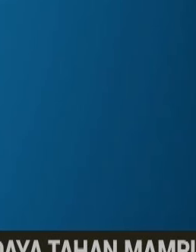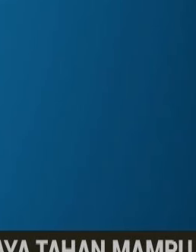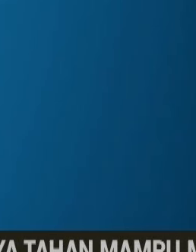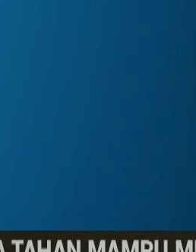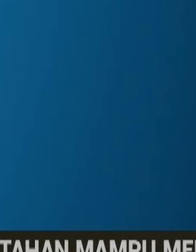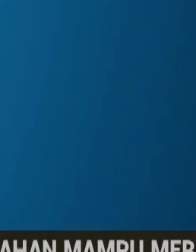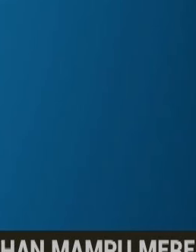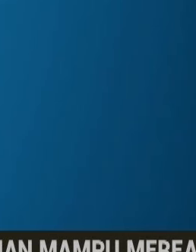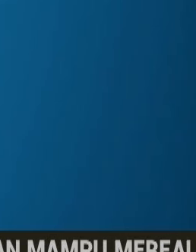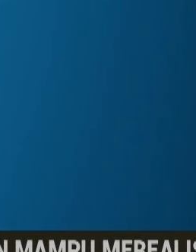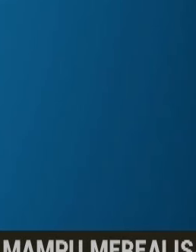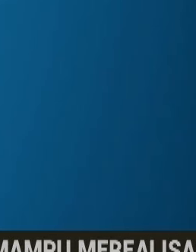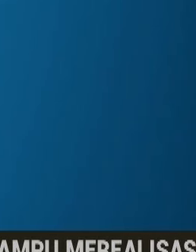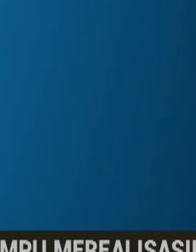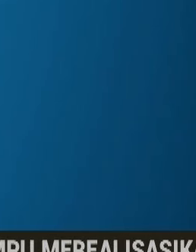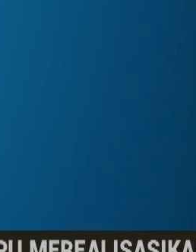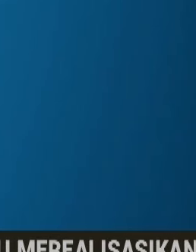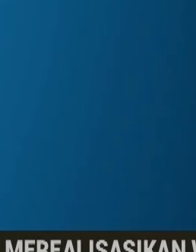info.statistic@jpes.gov.bn atau laman sesawang